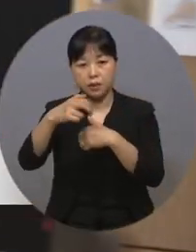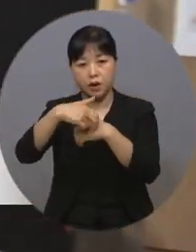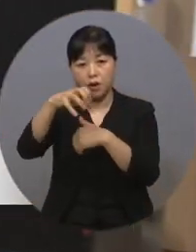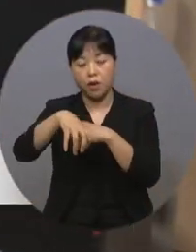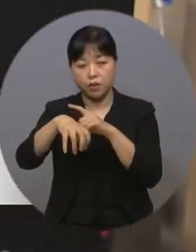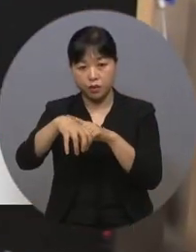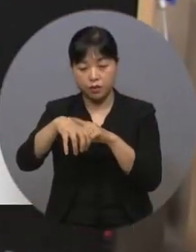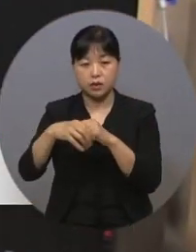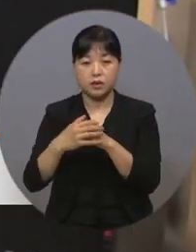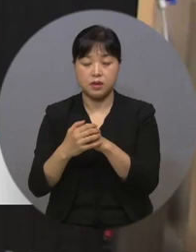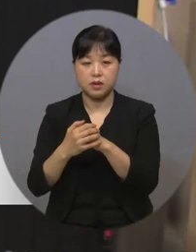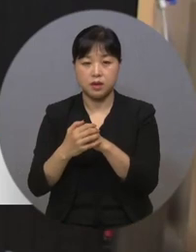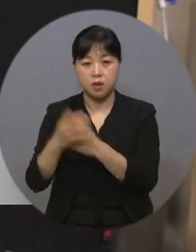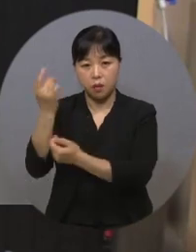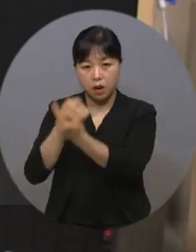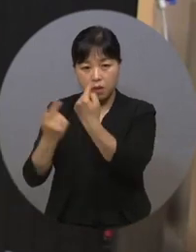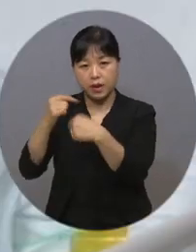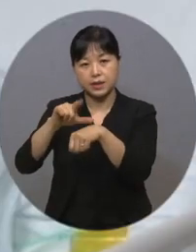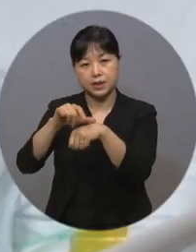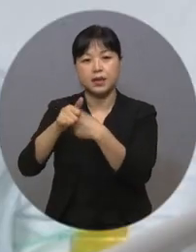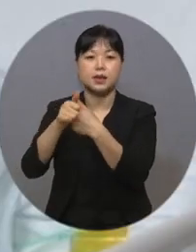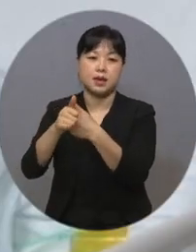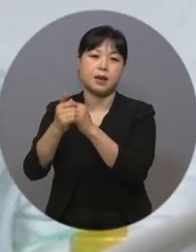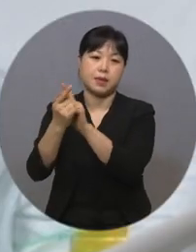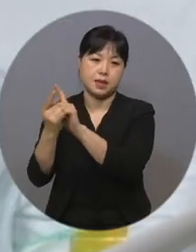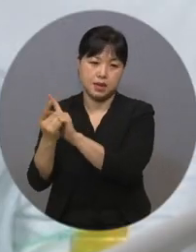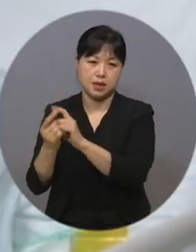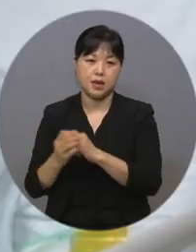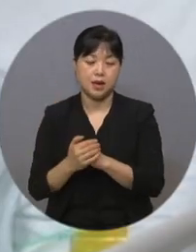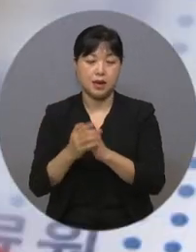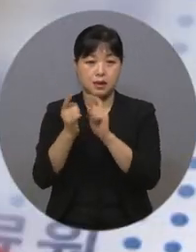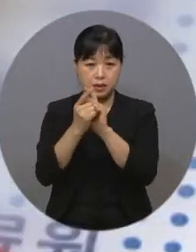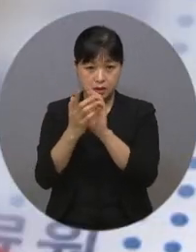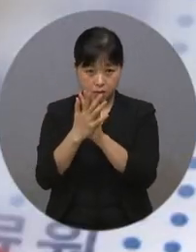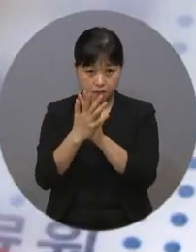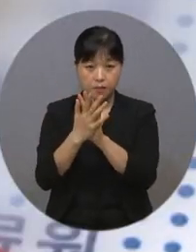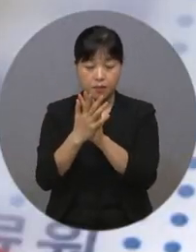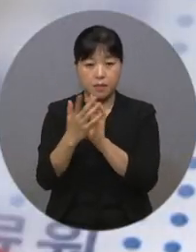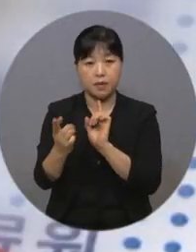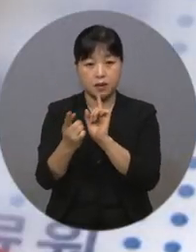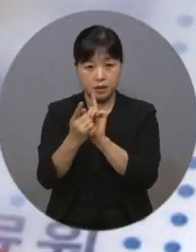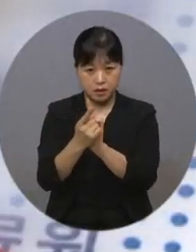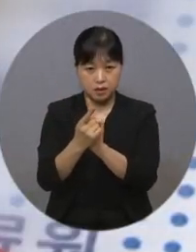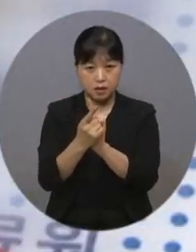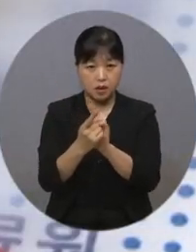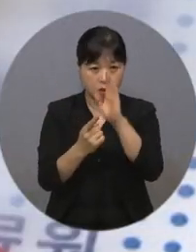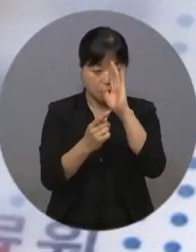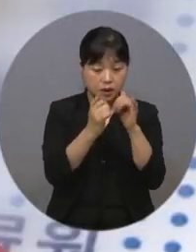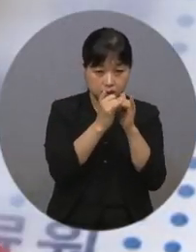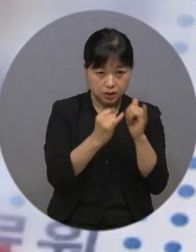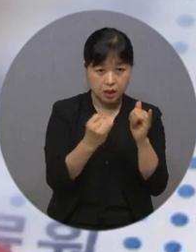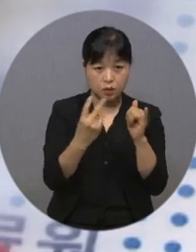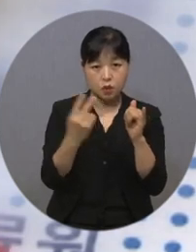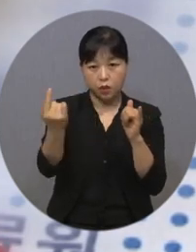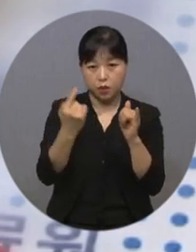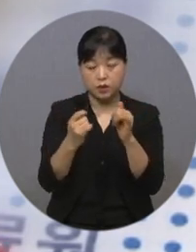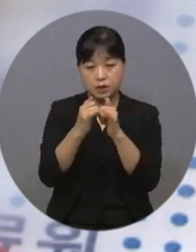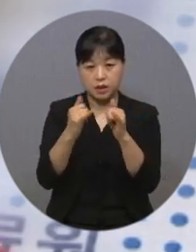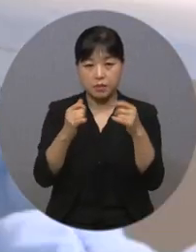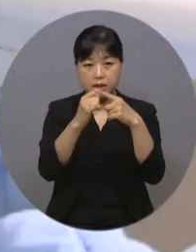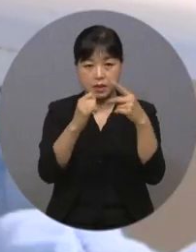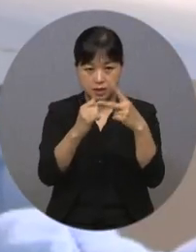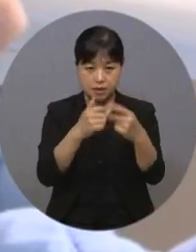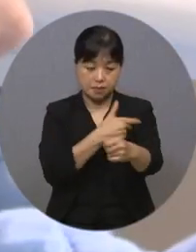사전 예약제를 시행합니다. 접촉 면회는 입원 환자와 면회객 모두 예방접종 완료자인